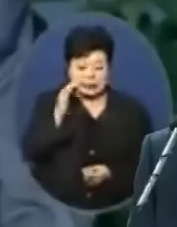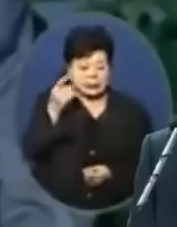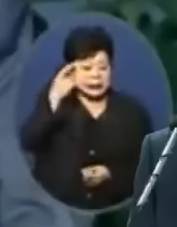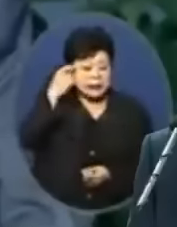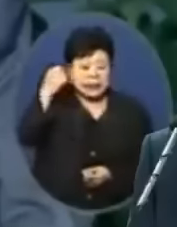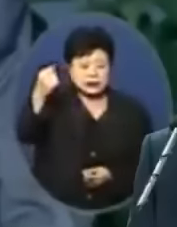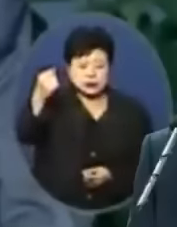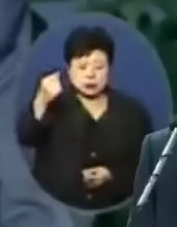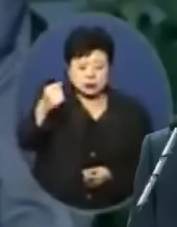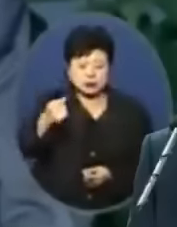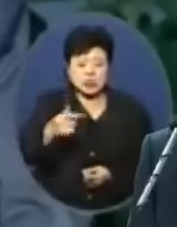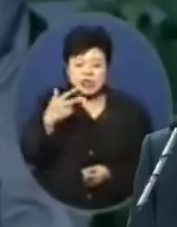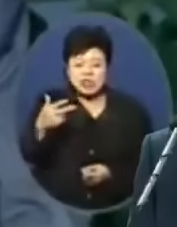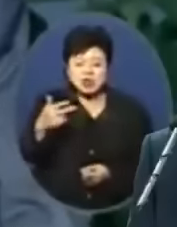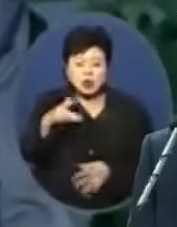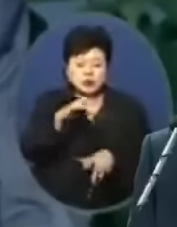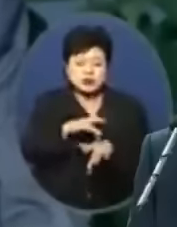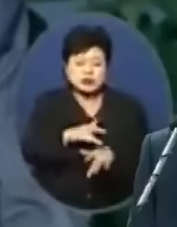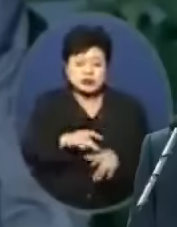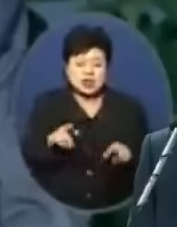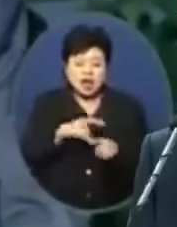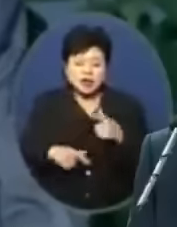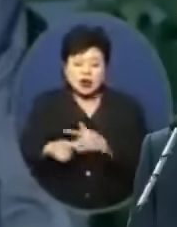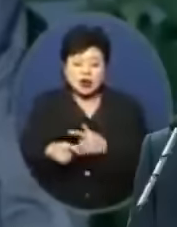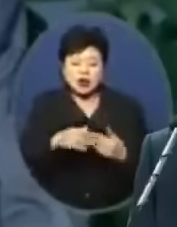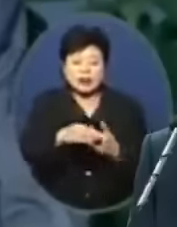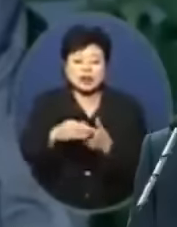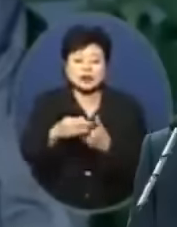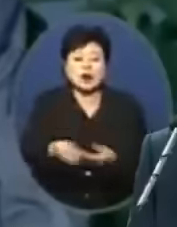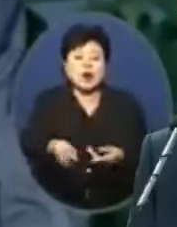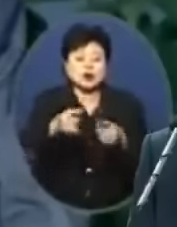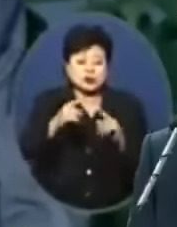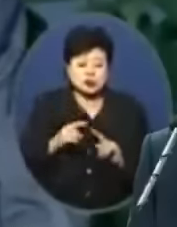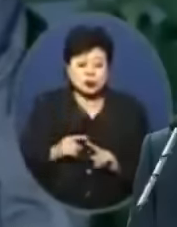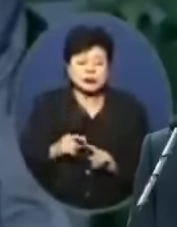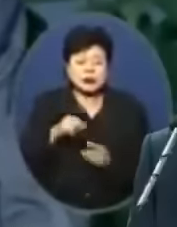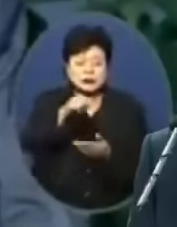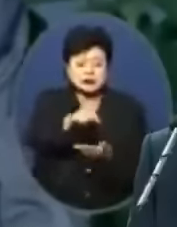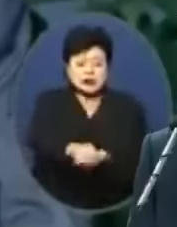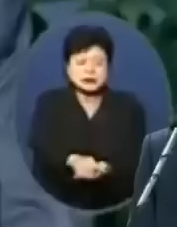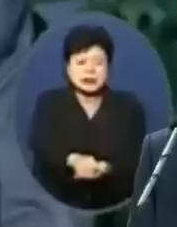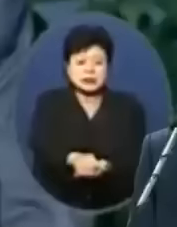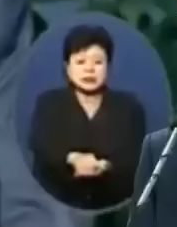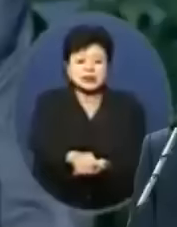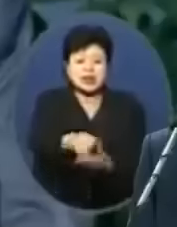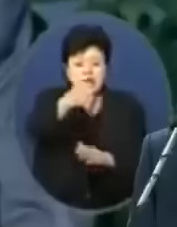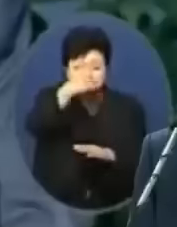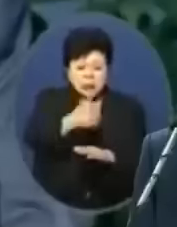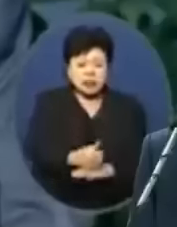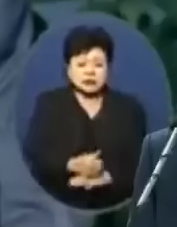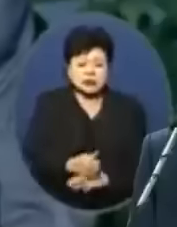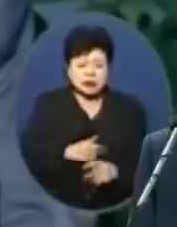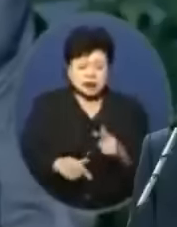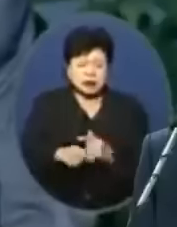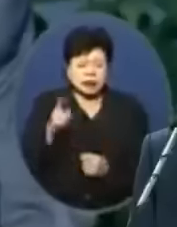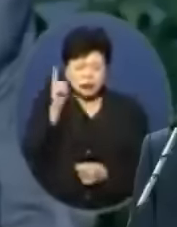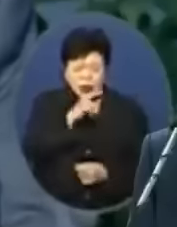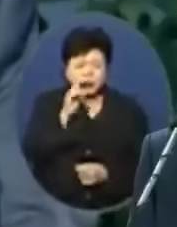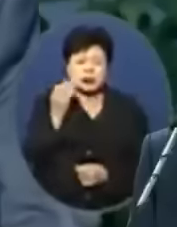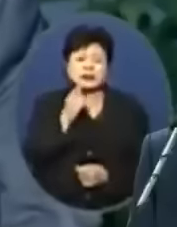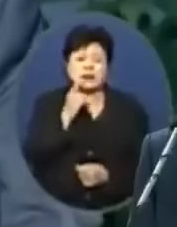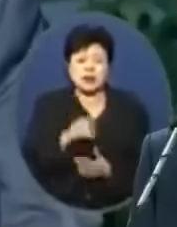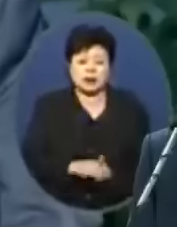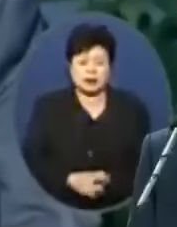나가서 일곱 귀신을 데리고 들어와서 차지하니 나중 형편이 처음보다 더 악해졌다고 말한